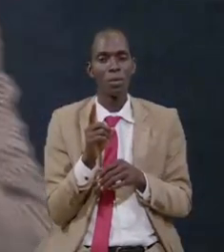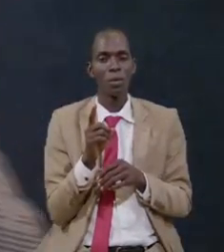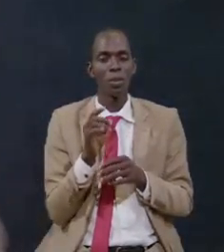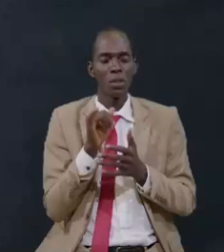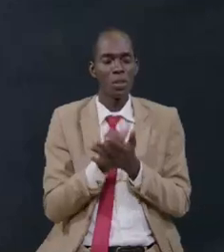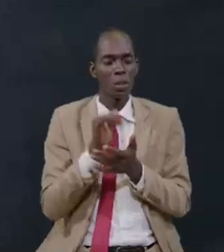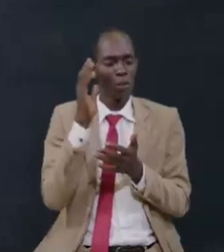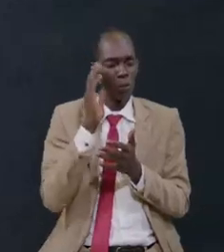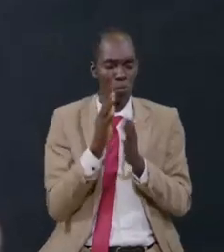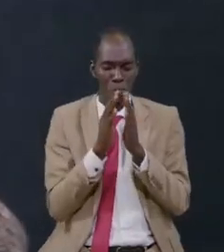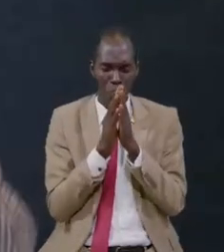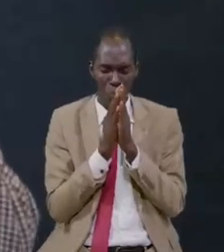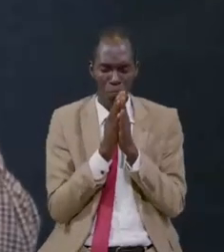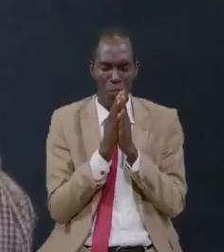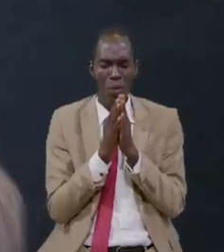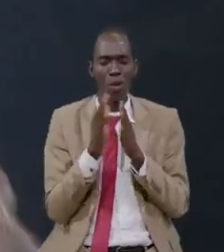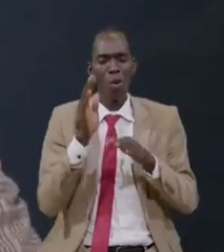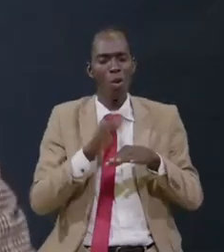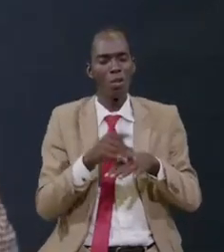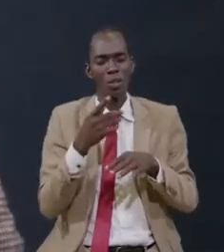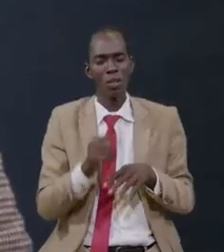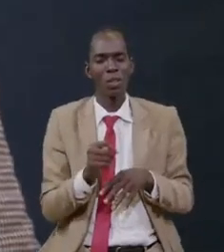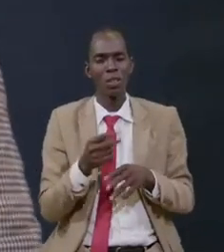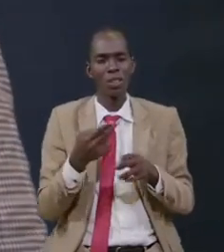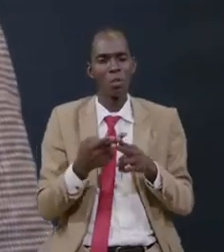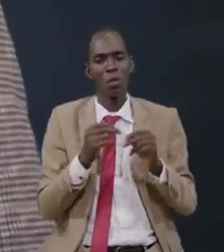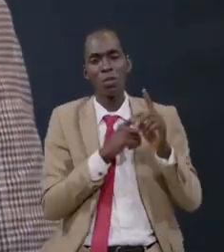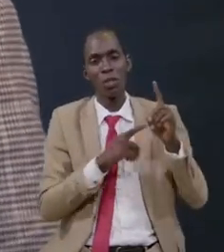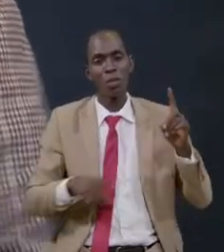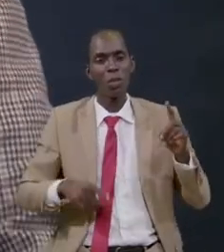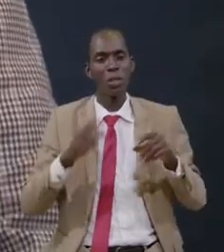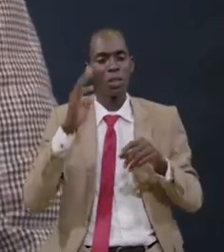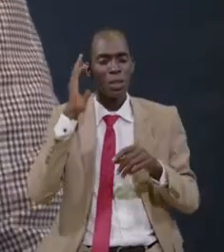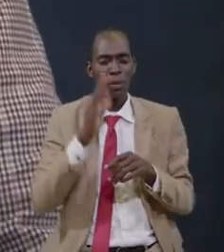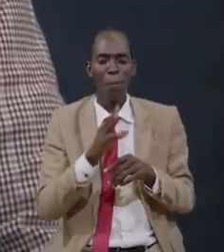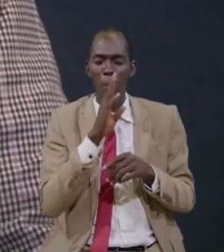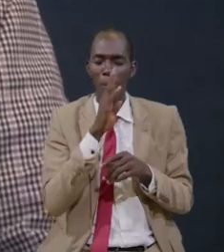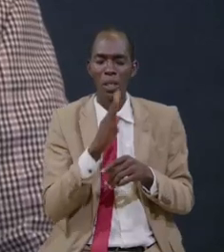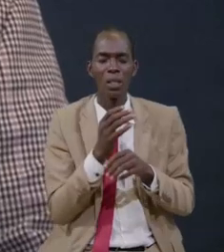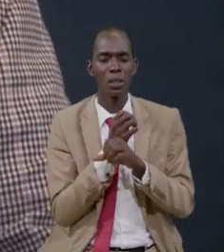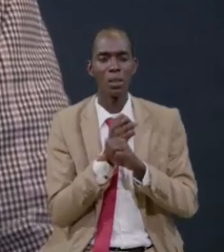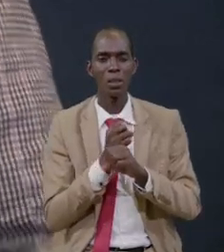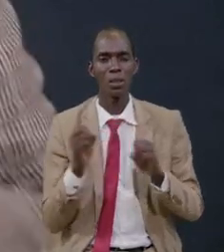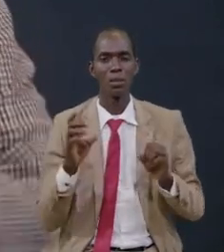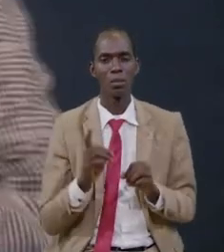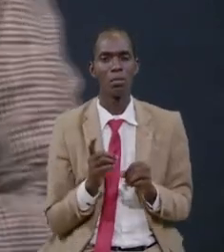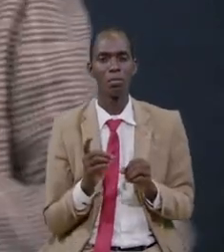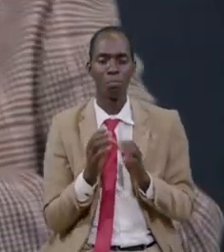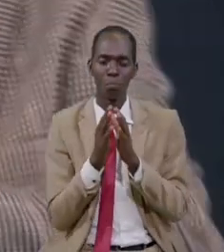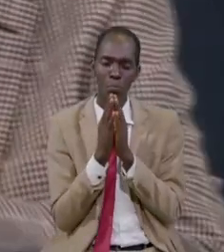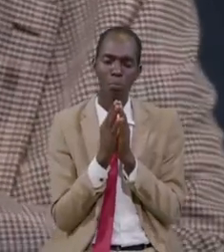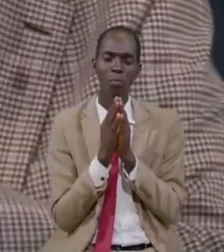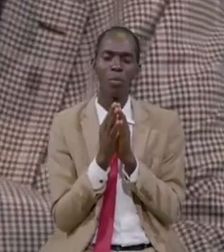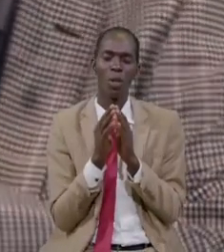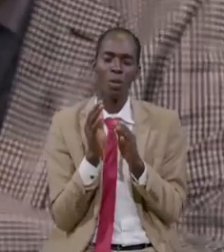invoquera le nom du Seigneur sera sauvé. Invoque son nom alors de tout ton cœur.